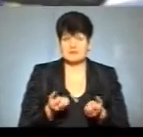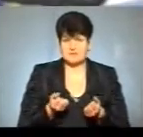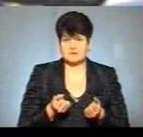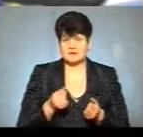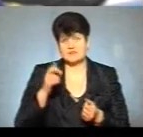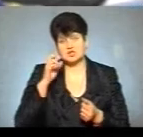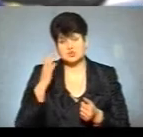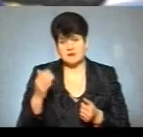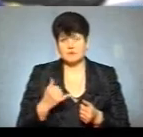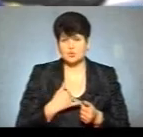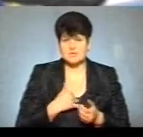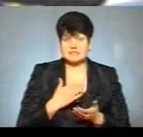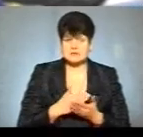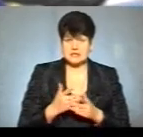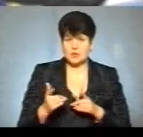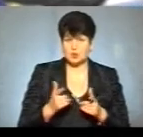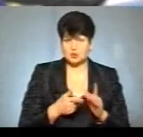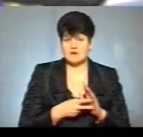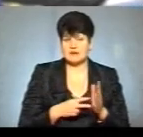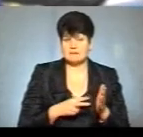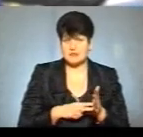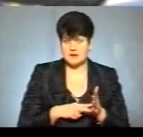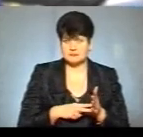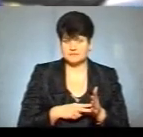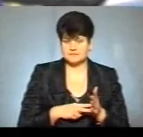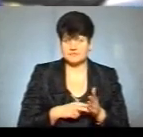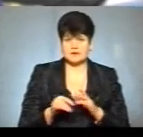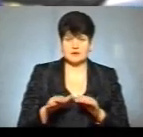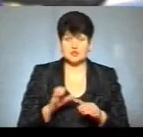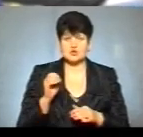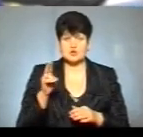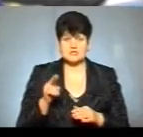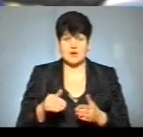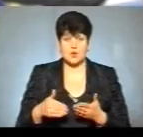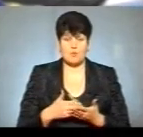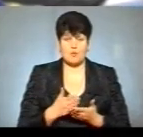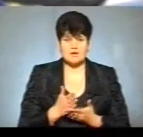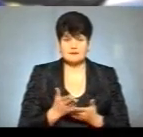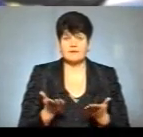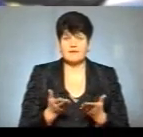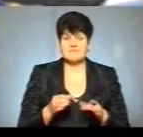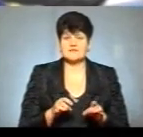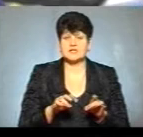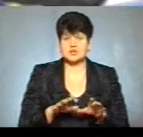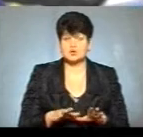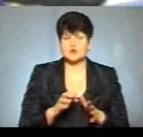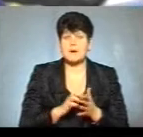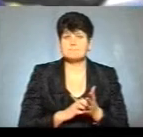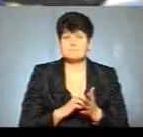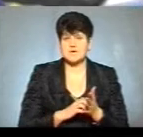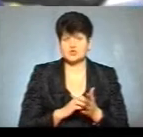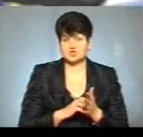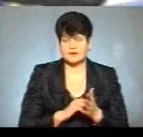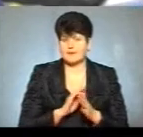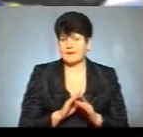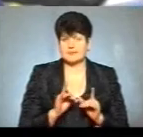У нас є готовий план дієвої соціальної політики, яка вирішує причини, а